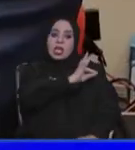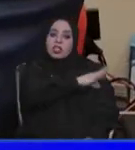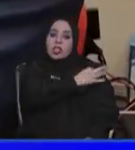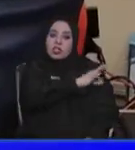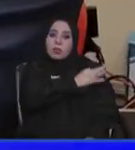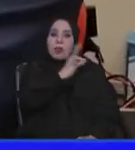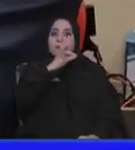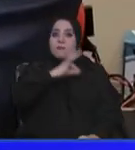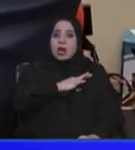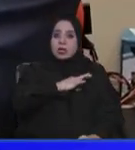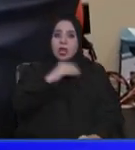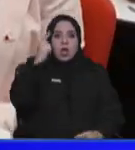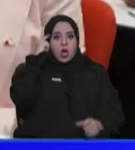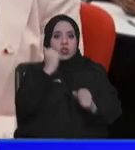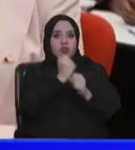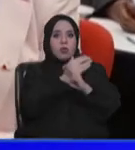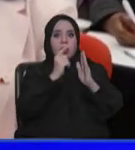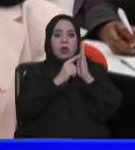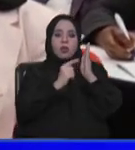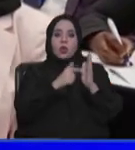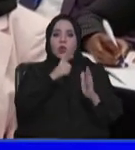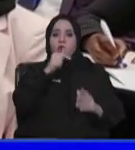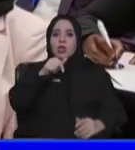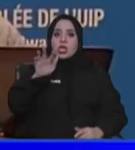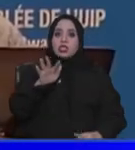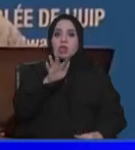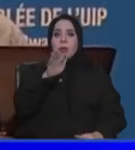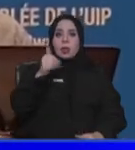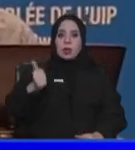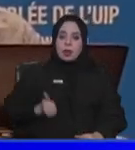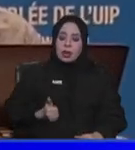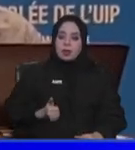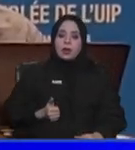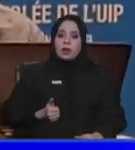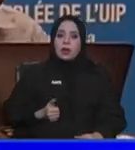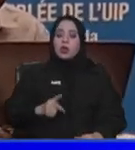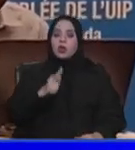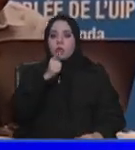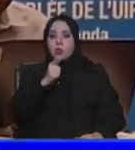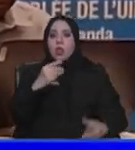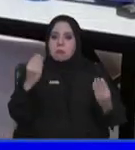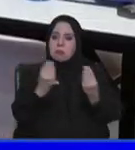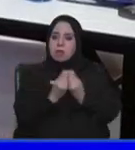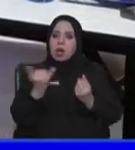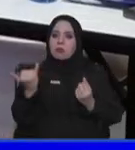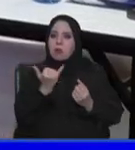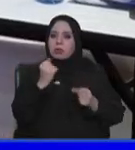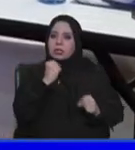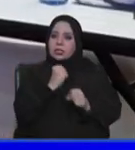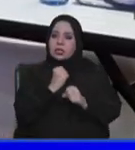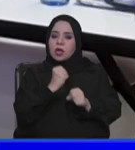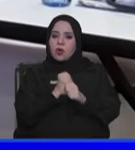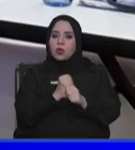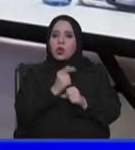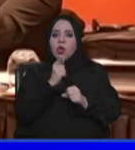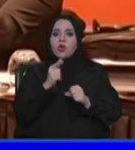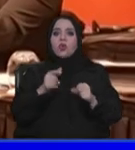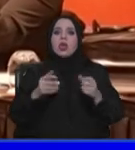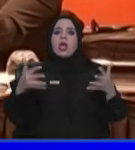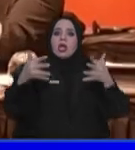الديمقراطيه الشعبه البرلمانيه لمملكه البحرين لعبت دورا كبيرا من خلال